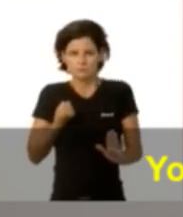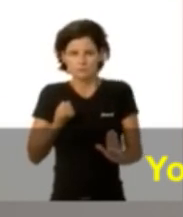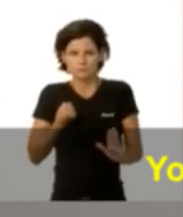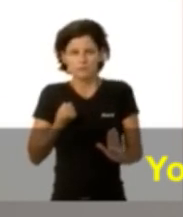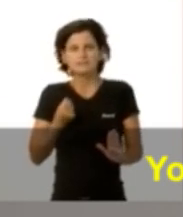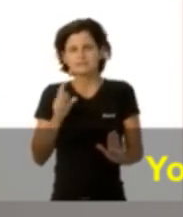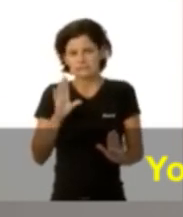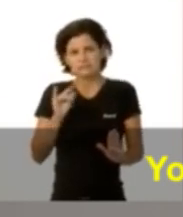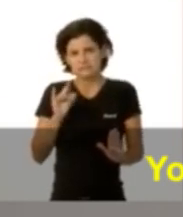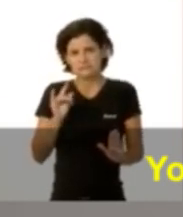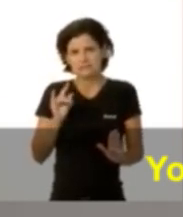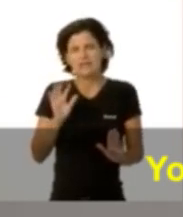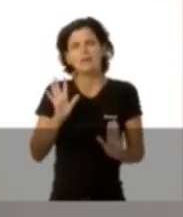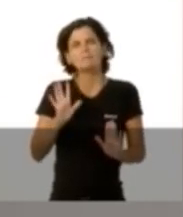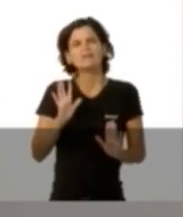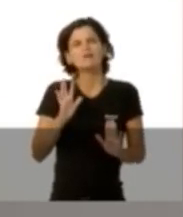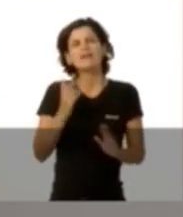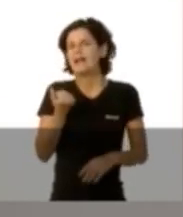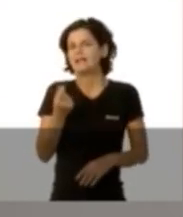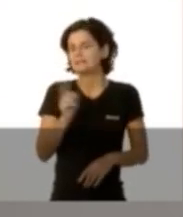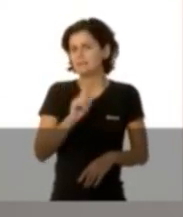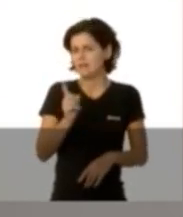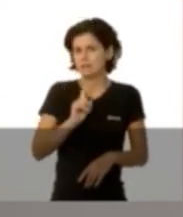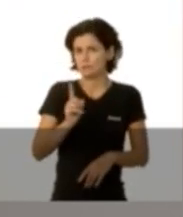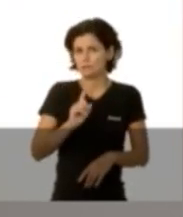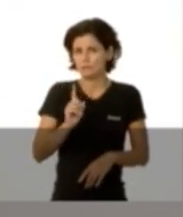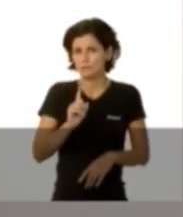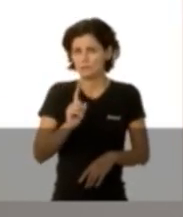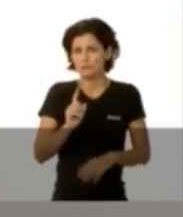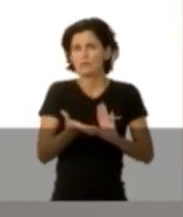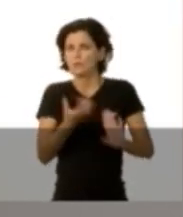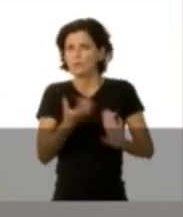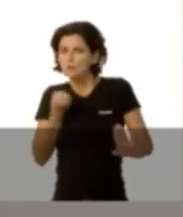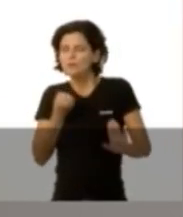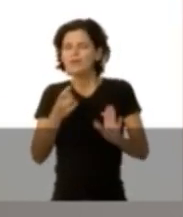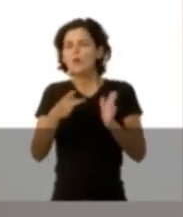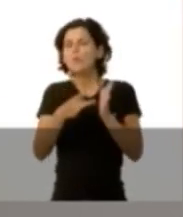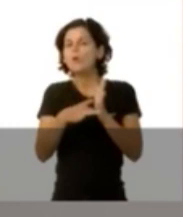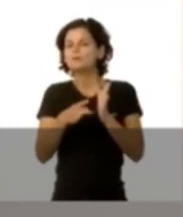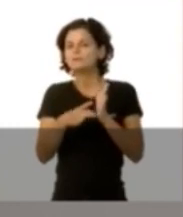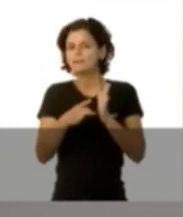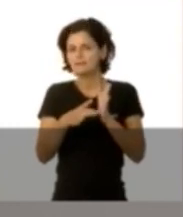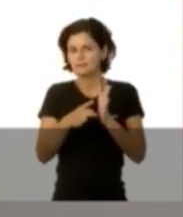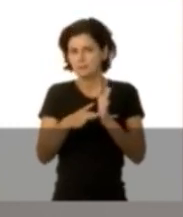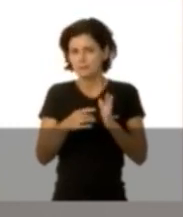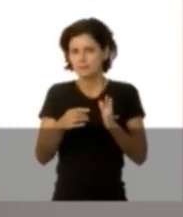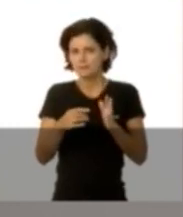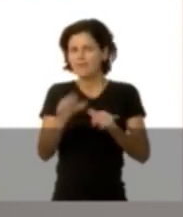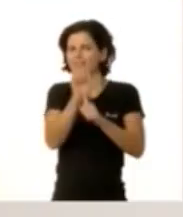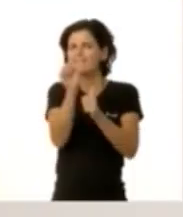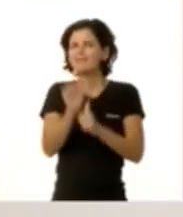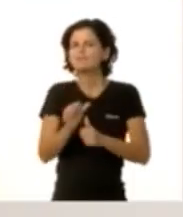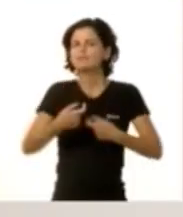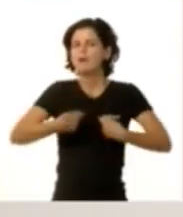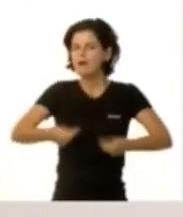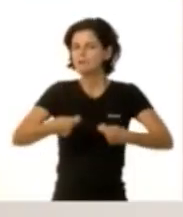diners que s'invertixen en algo. Lo que s'ha de ser contingut és qualitativament en què ens gastem els diners.